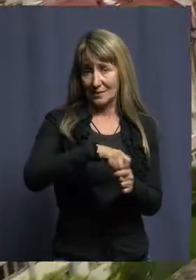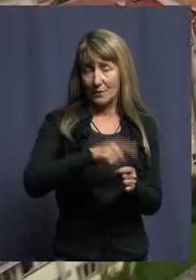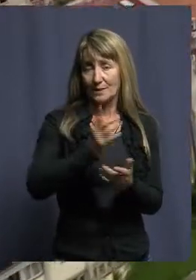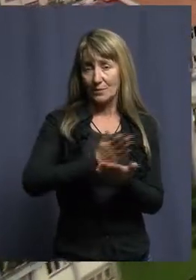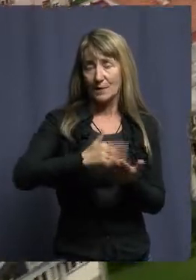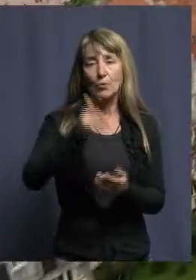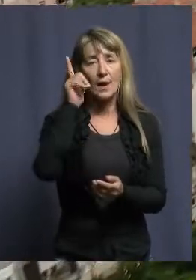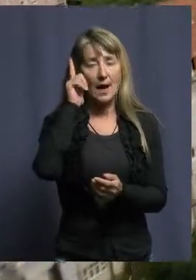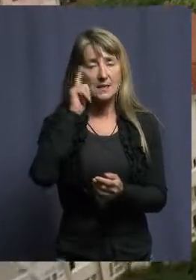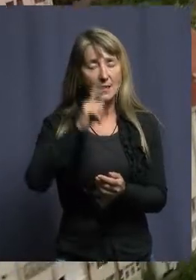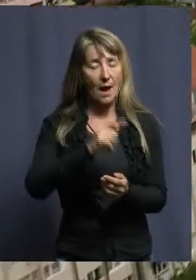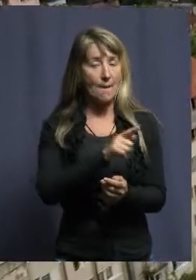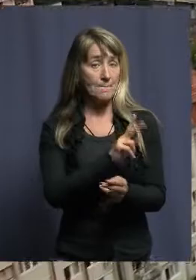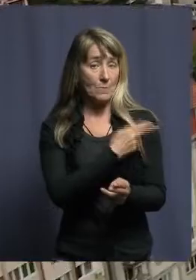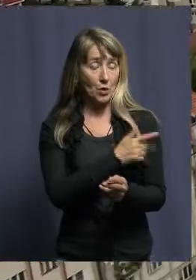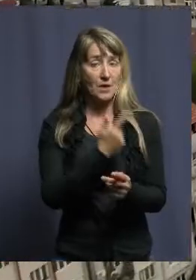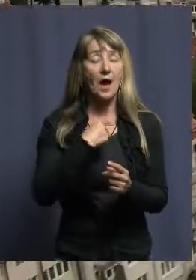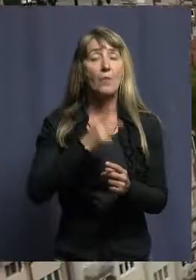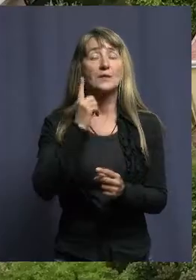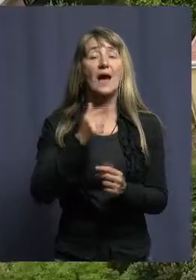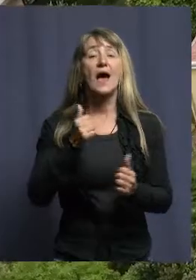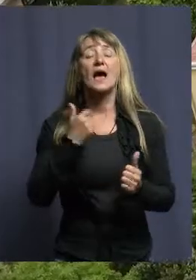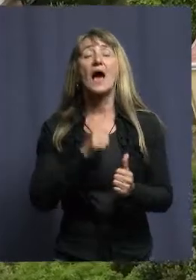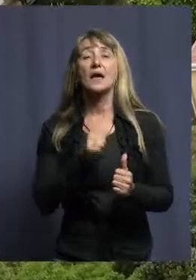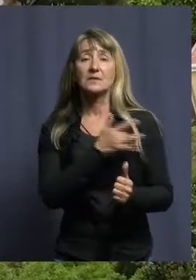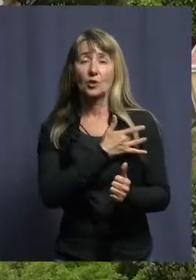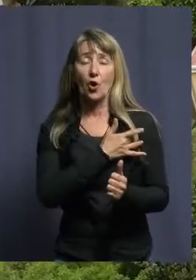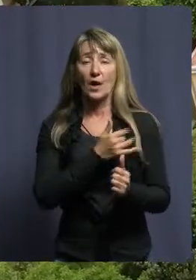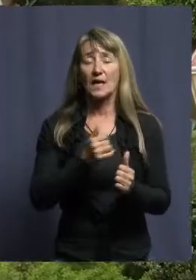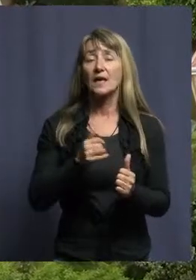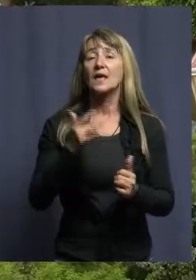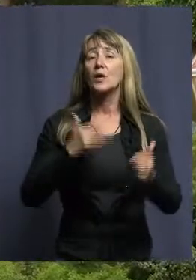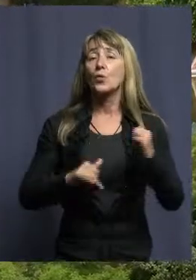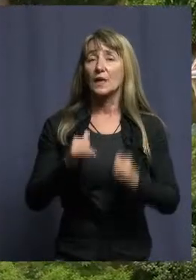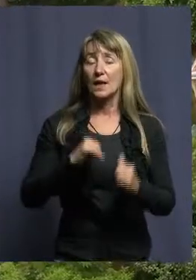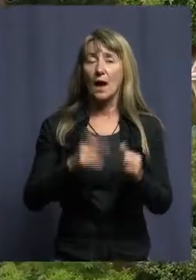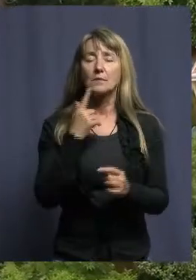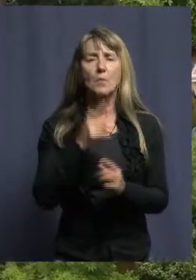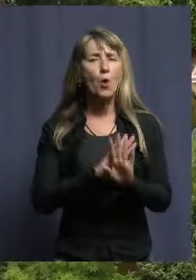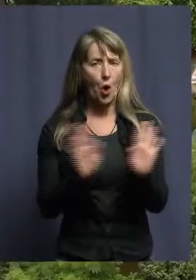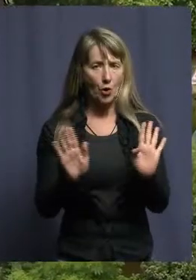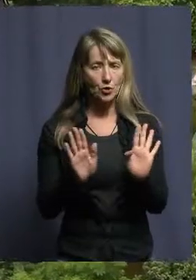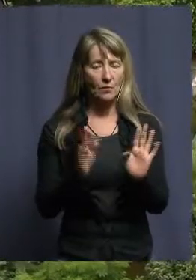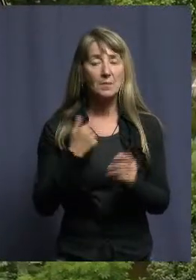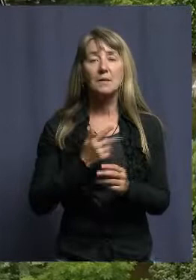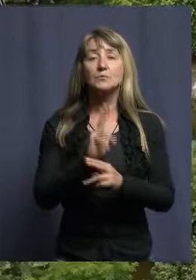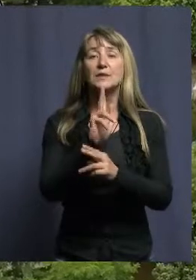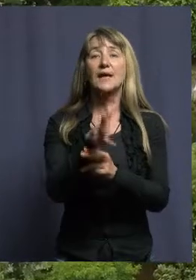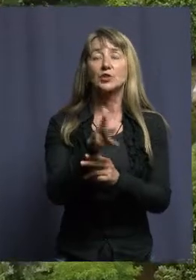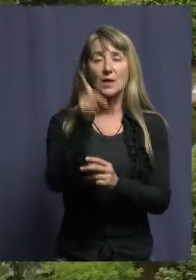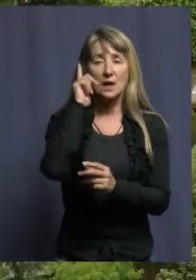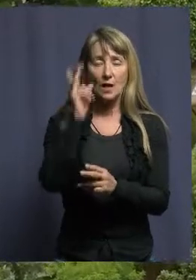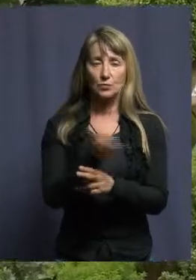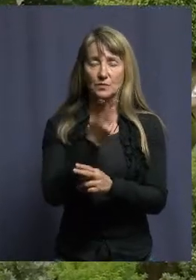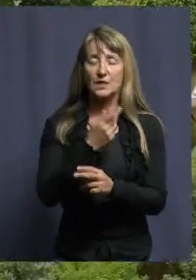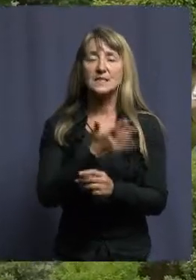bude gradska bolnica, u drugom da bude, ako Bog da, kardiohirurgija, ili imamo gotove kardiohirurgije, dakle, bili bismo treći grad u zemlji